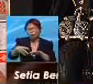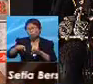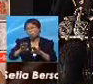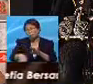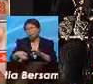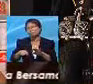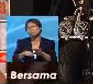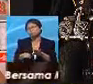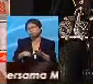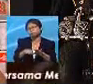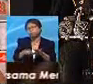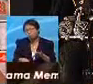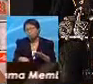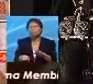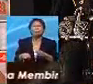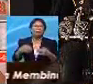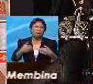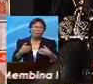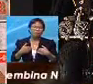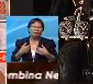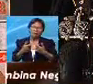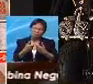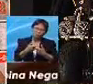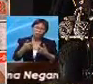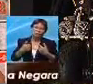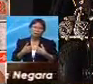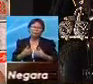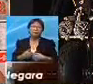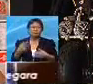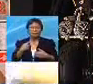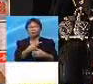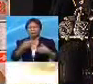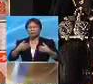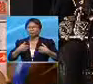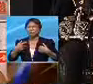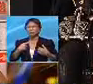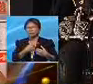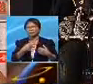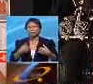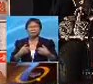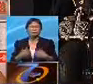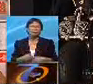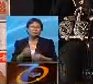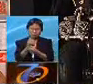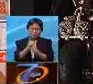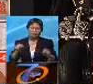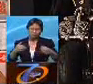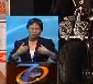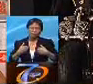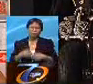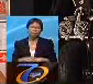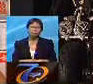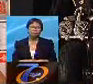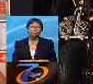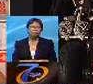ada a few dari segi tyre, dari segi elektronik dia. Memang kita ada dia punya safety punya ni lah.